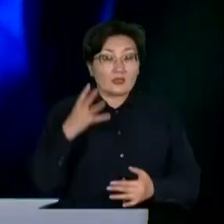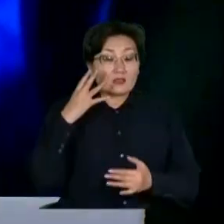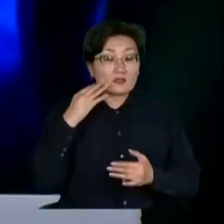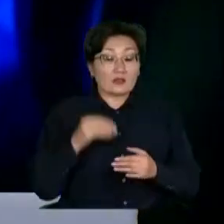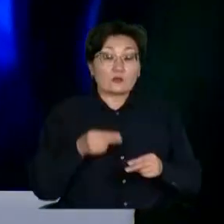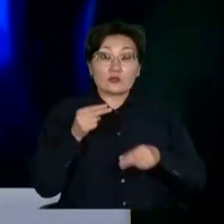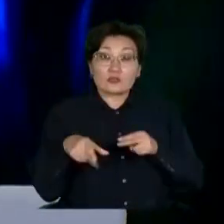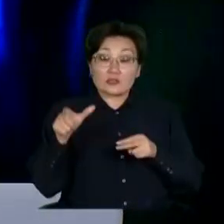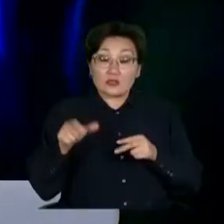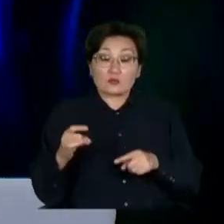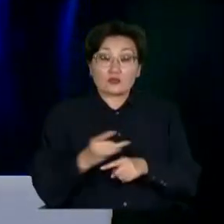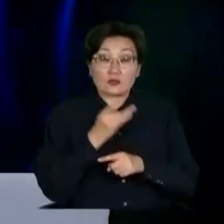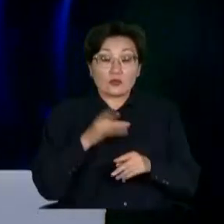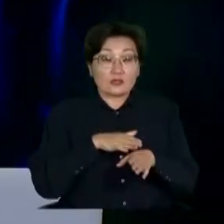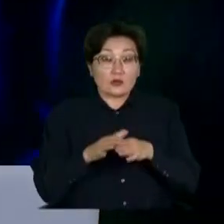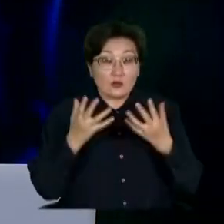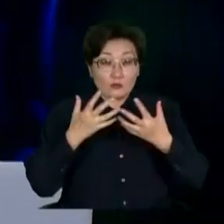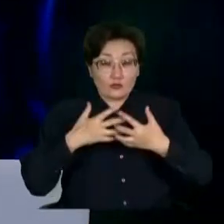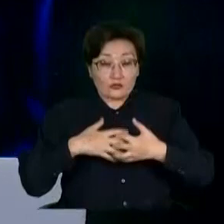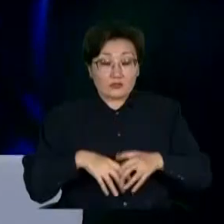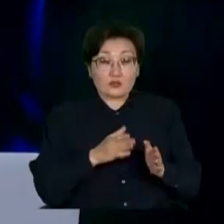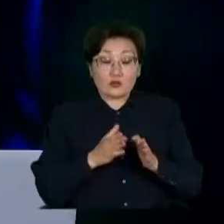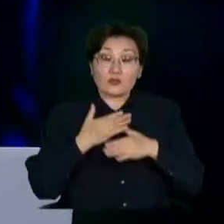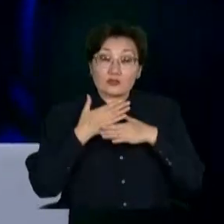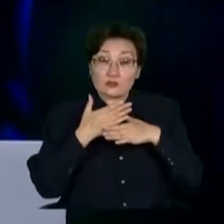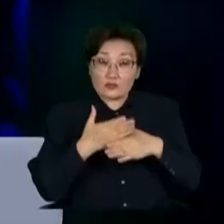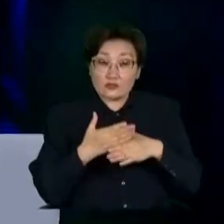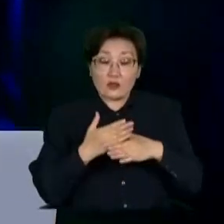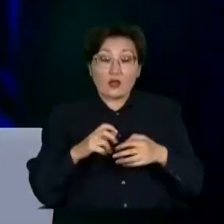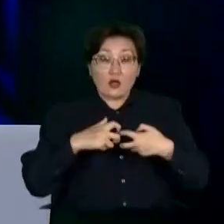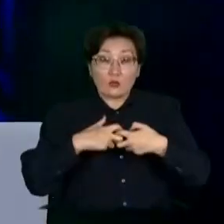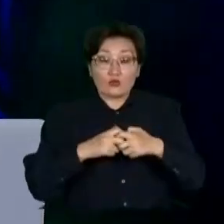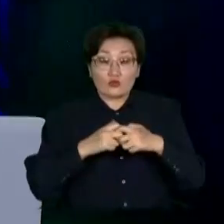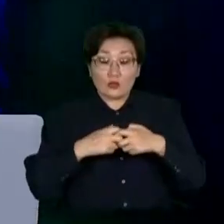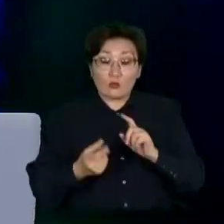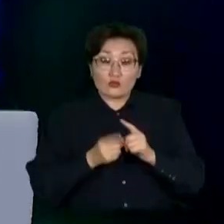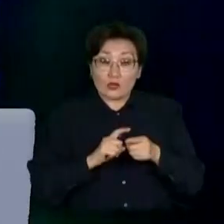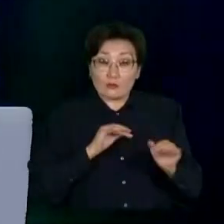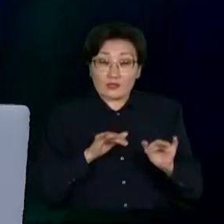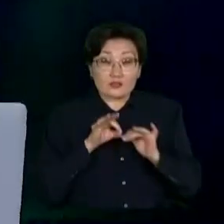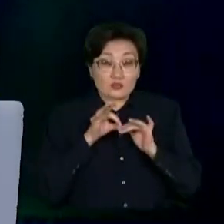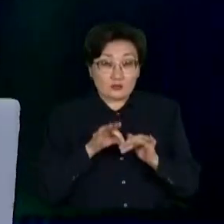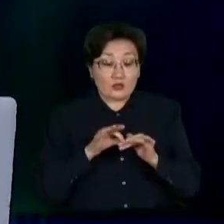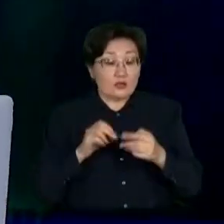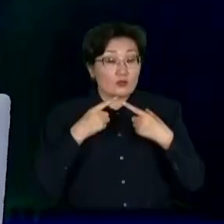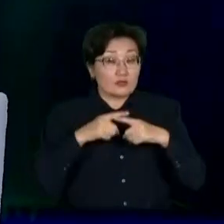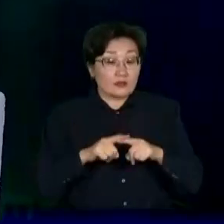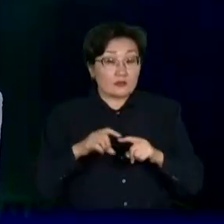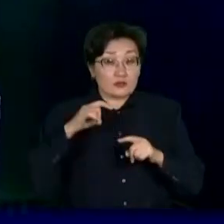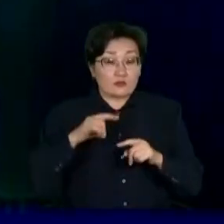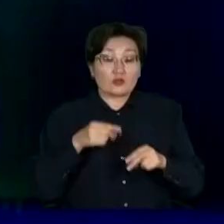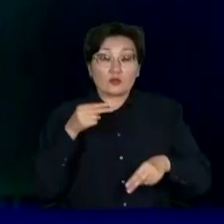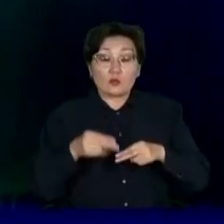Алматылық хирургтар алғаш рет толық автоматтандырылған роботтың көмегімен буын ауыстыру операциясын жасады. Технология отаны